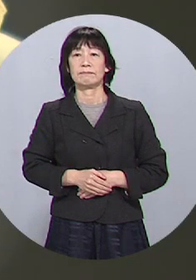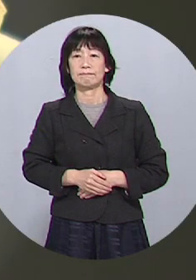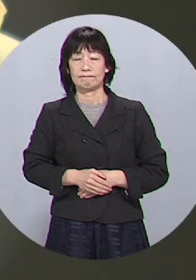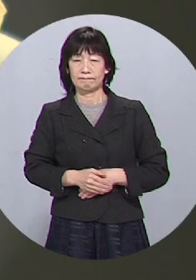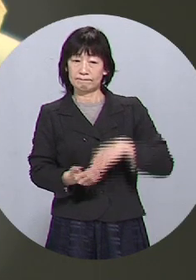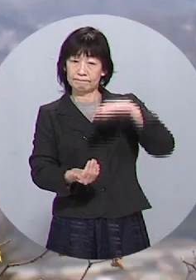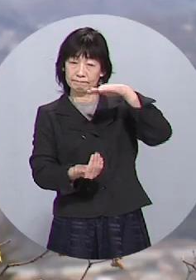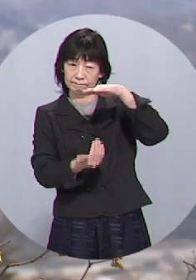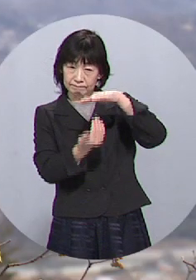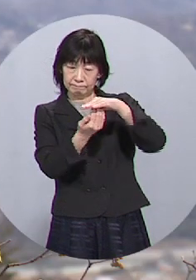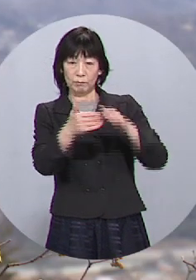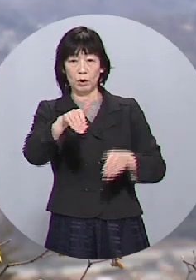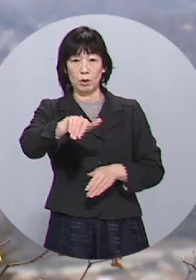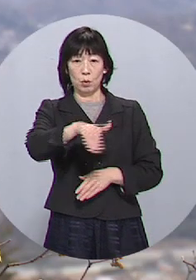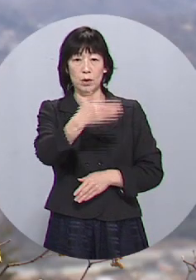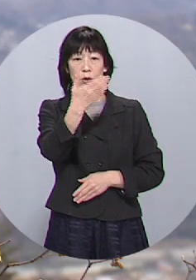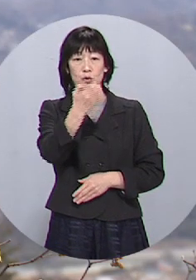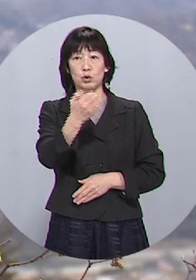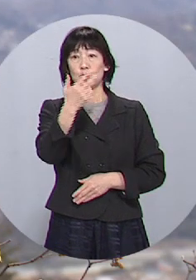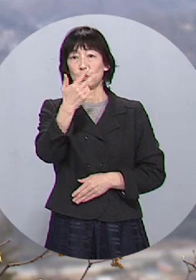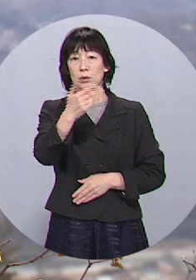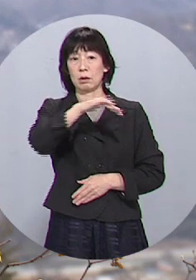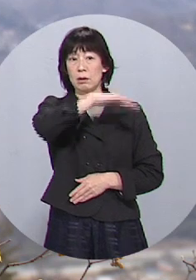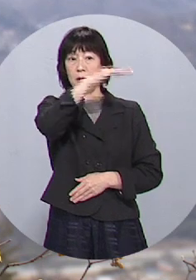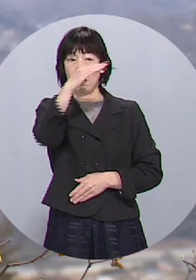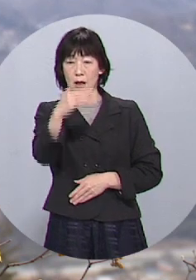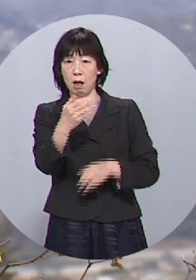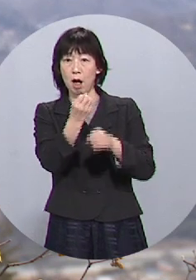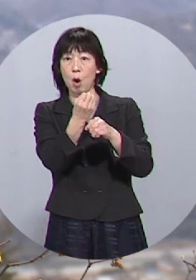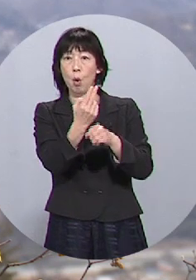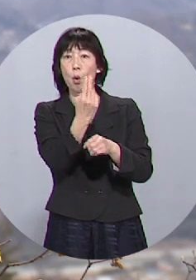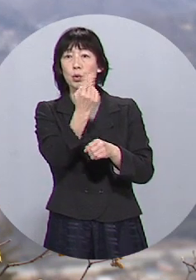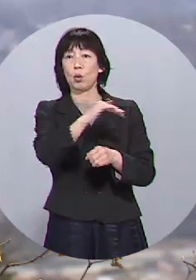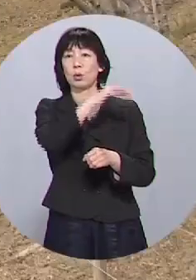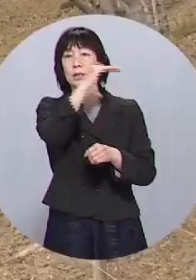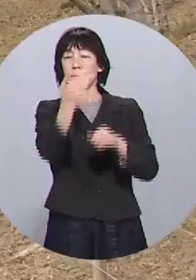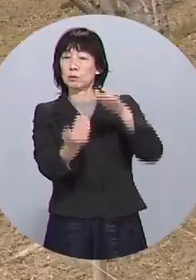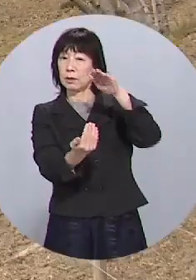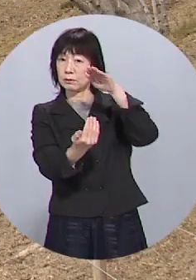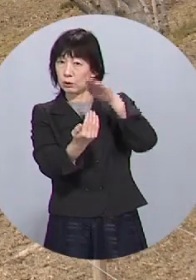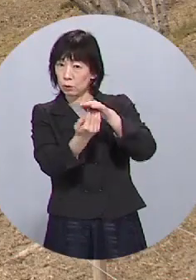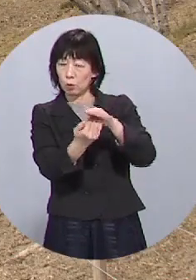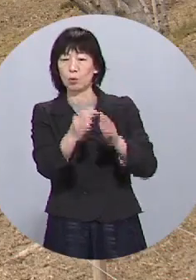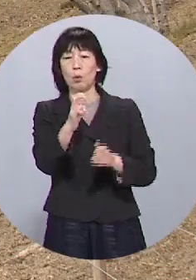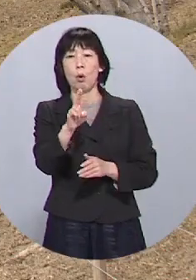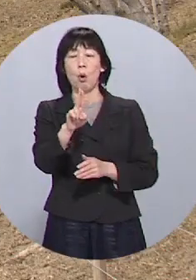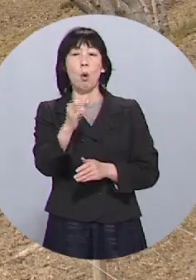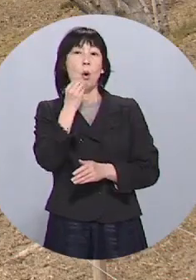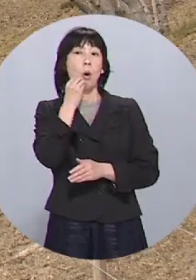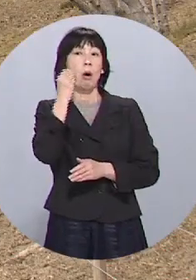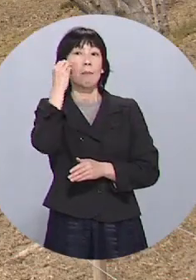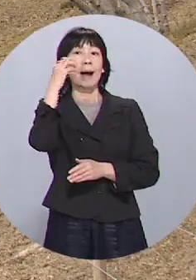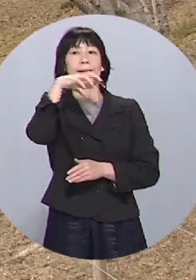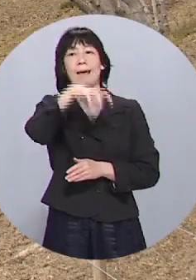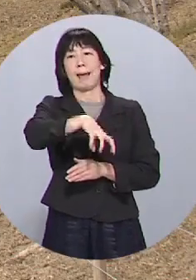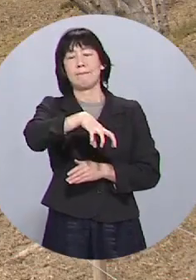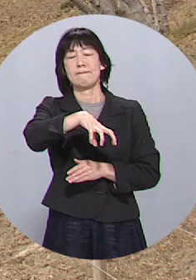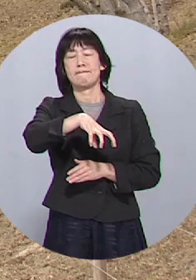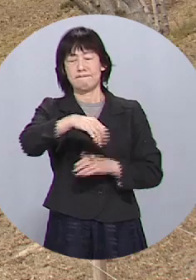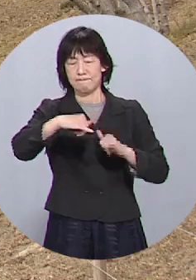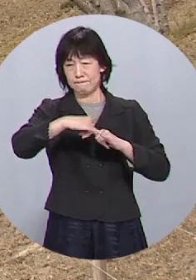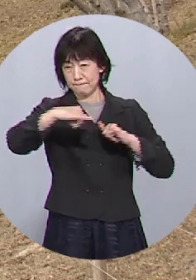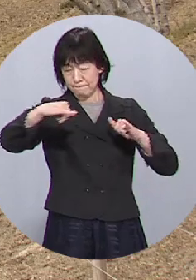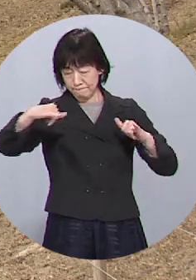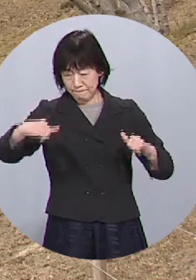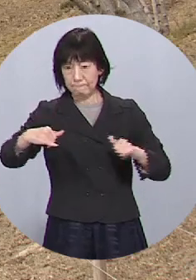標高497メートル、宝登山山頂にある老梅園には1万5000平方メートルの敷地